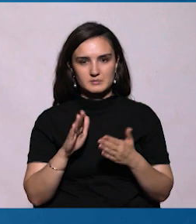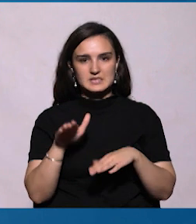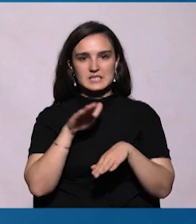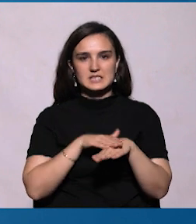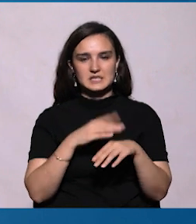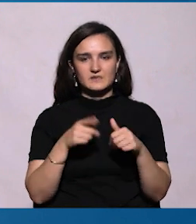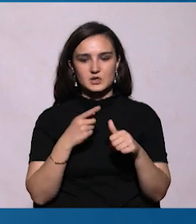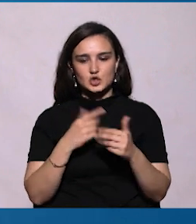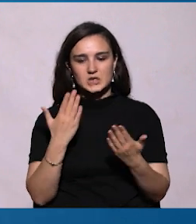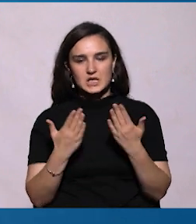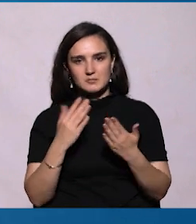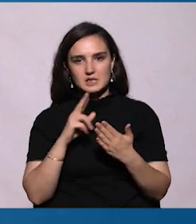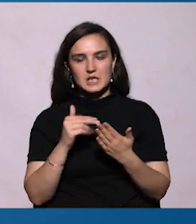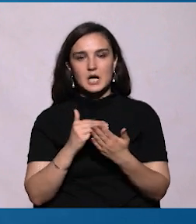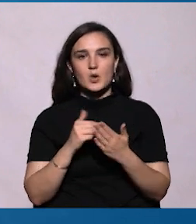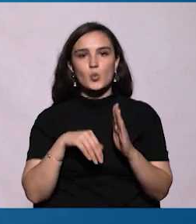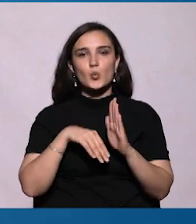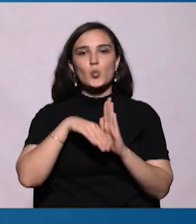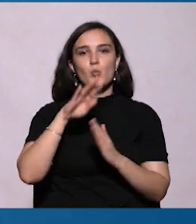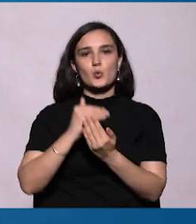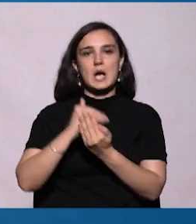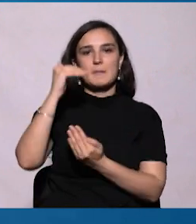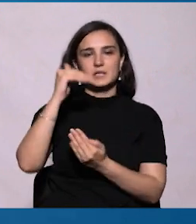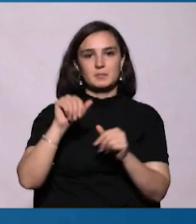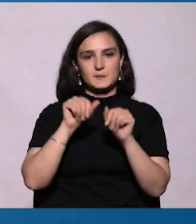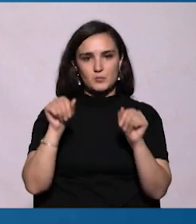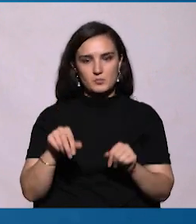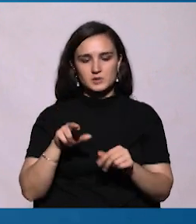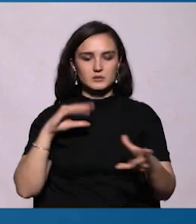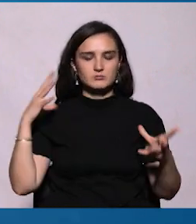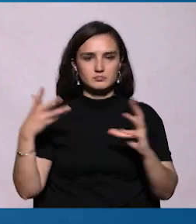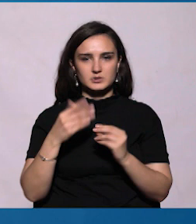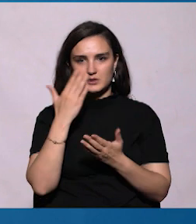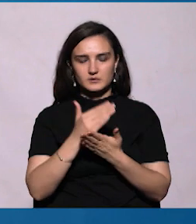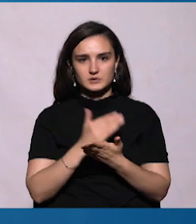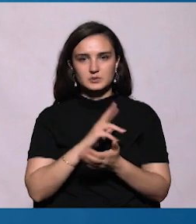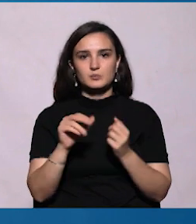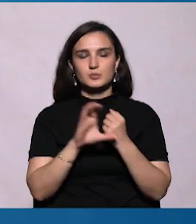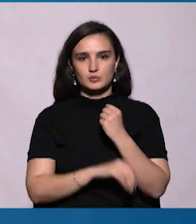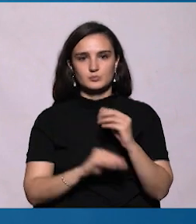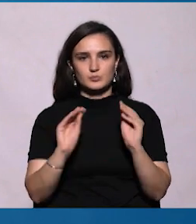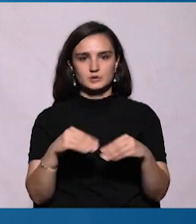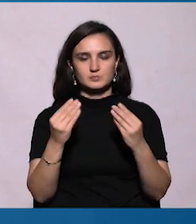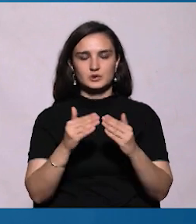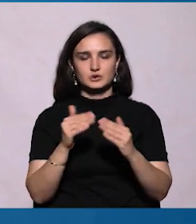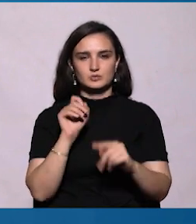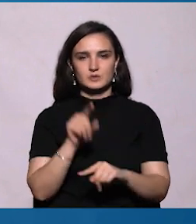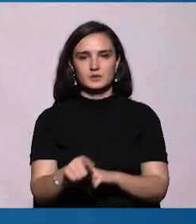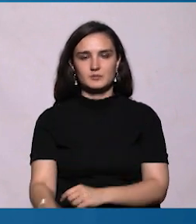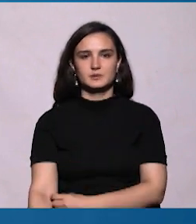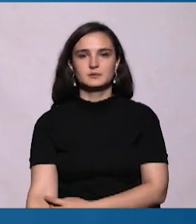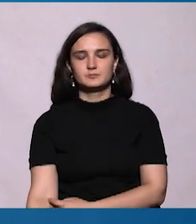სახელის შედარებით და აღმატებით ფორმებზე, შემდეგ შევაჯამებთ გაკვეთილს და ბოლოს კი მოგცემთ საშინაო